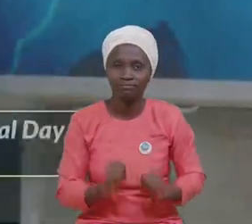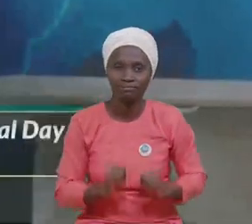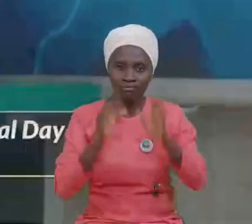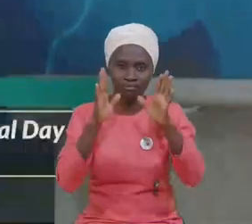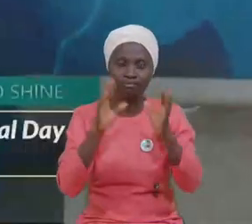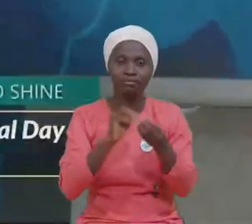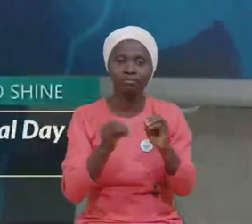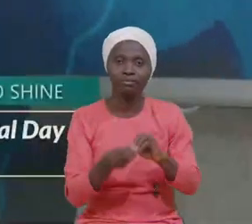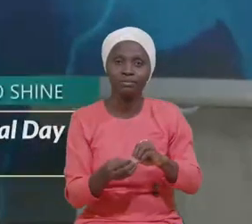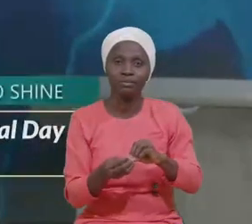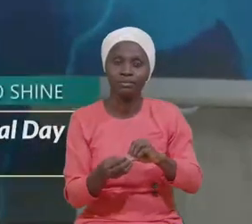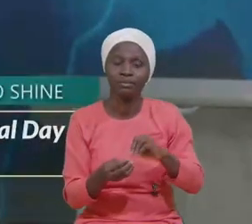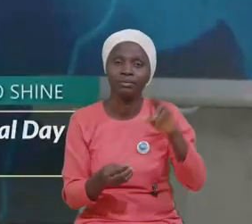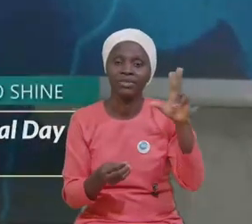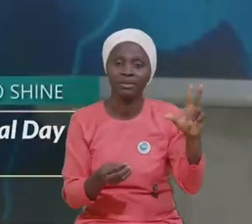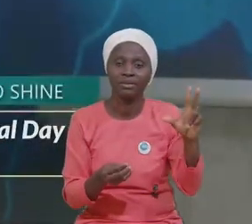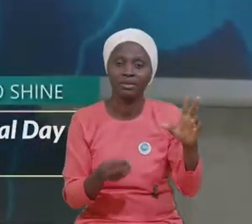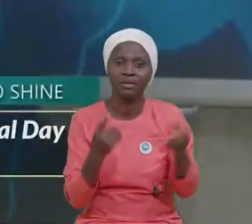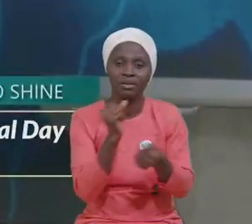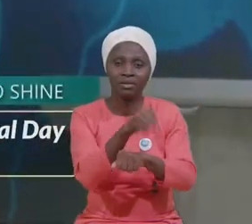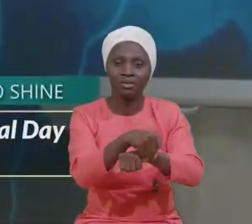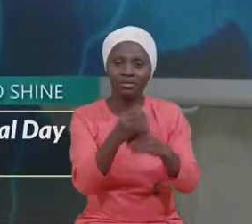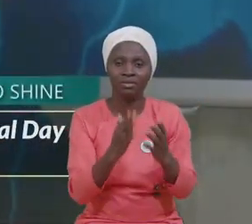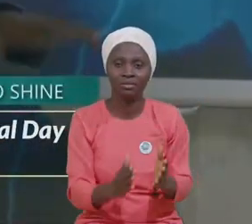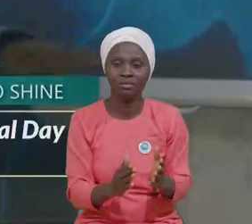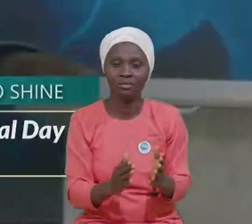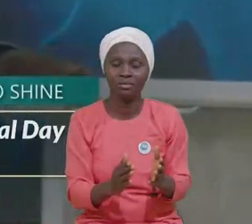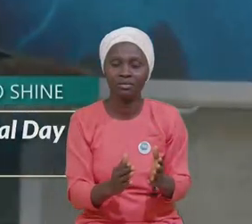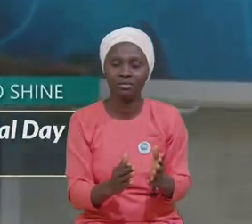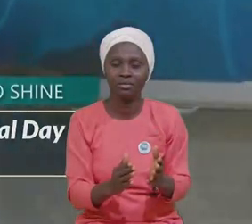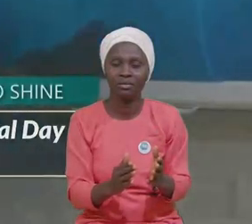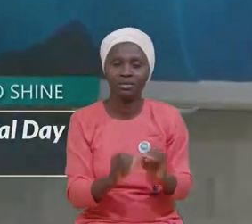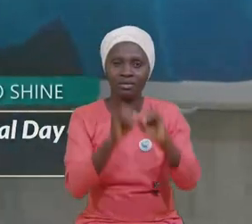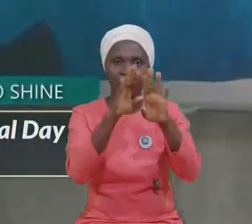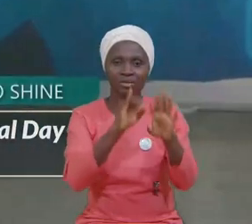Troisième élément, les vainqueurs triomphants qui brillent